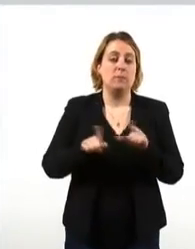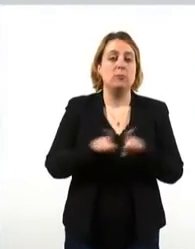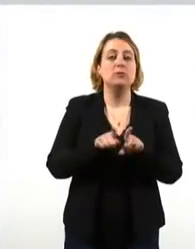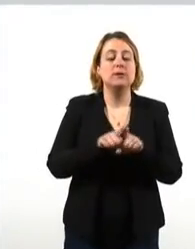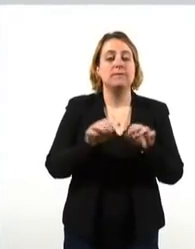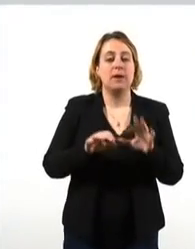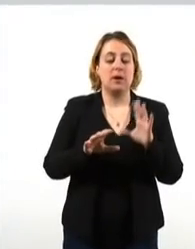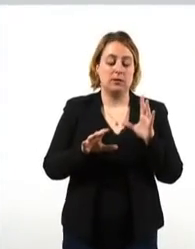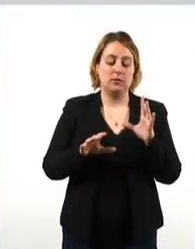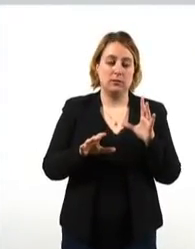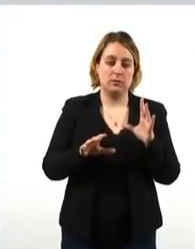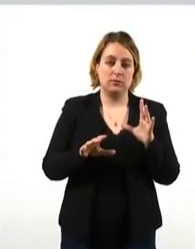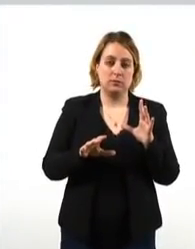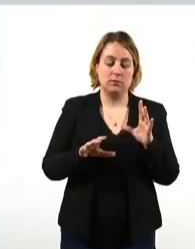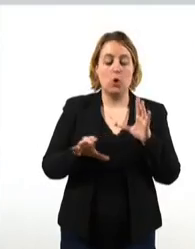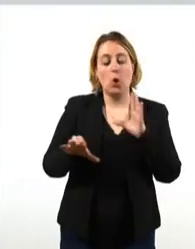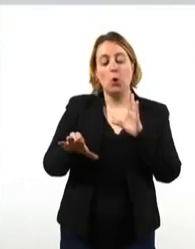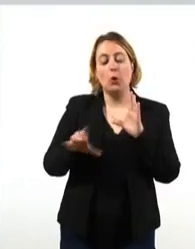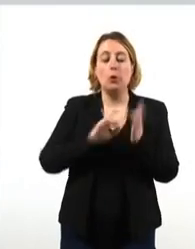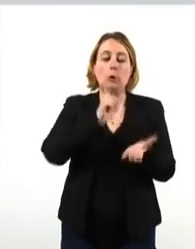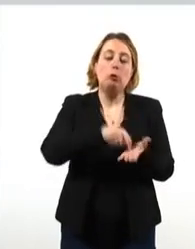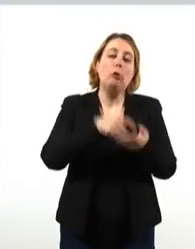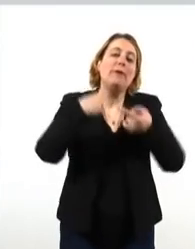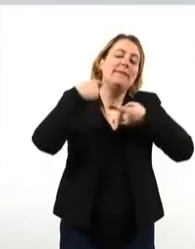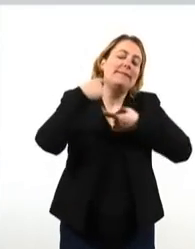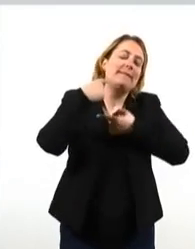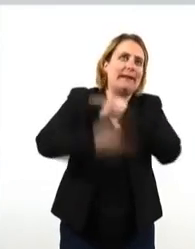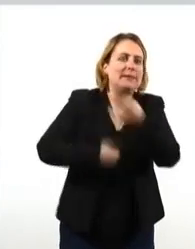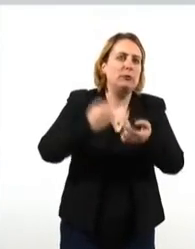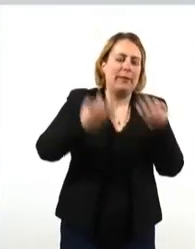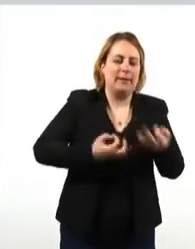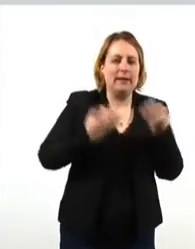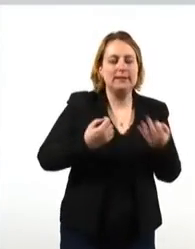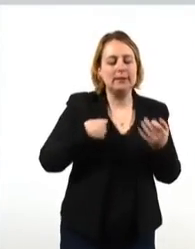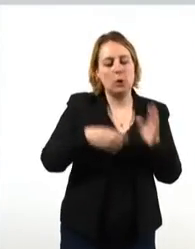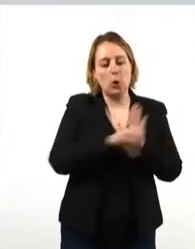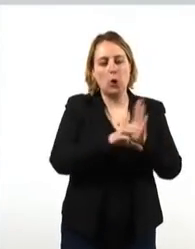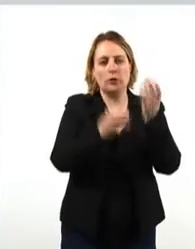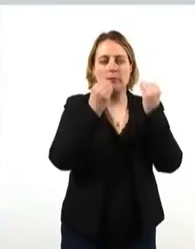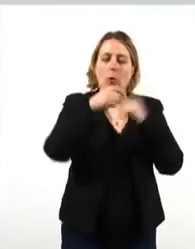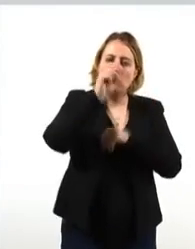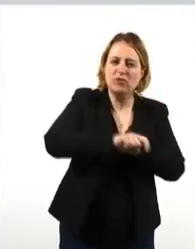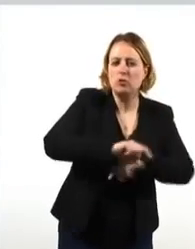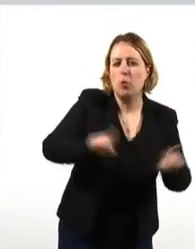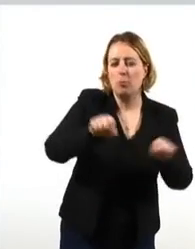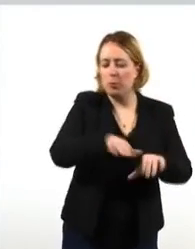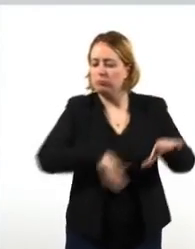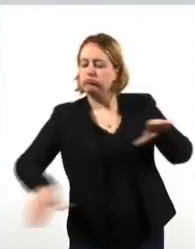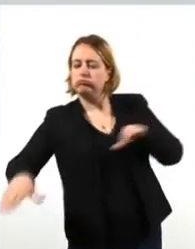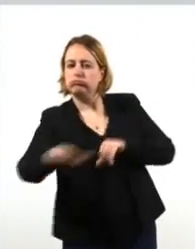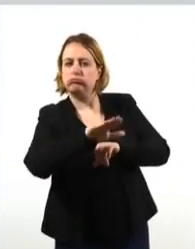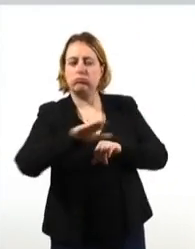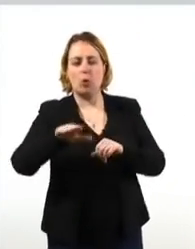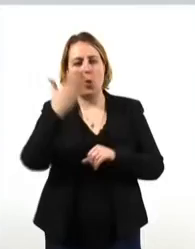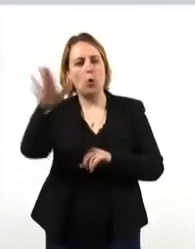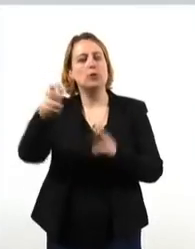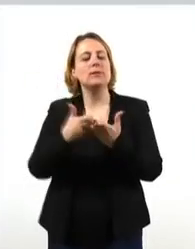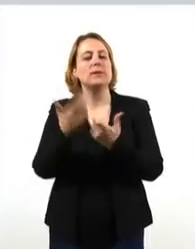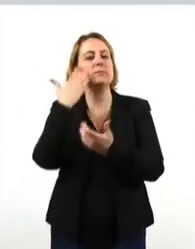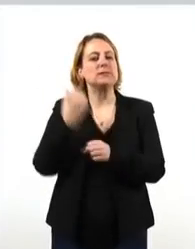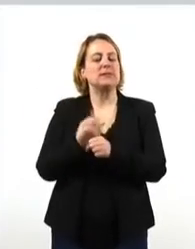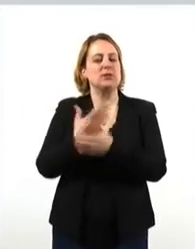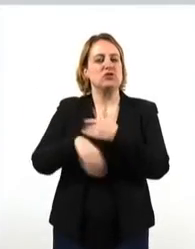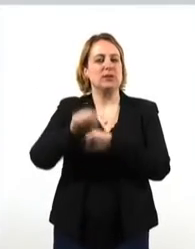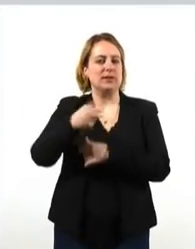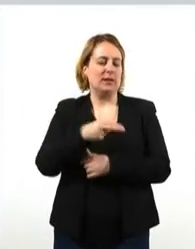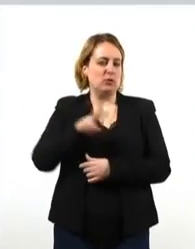d'autres endroits que les endroits les plus traditionnels, où je le dis sous le contrôle de Sarah El Haïry, sur quand on est au SNU, c'est une raison supplémentaire de